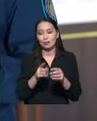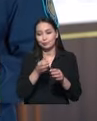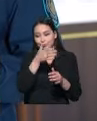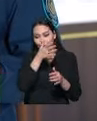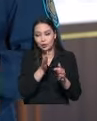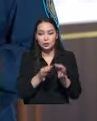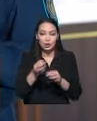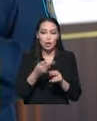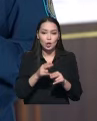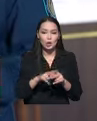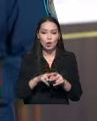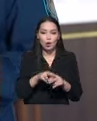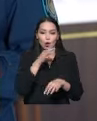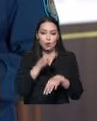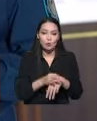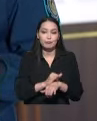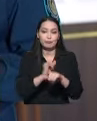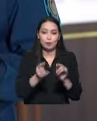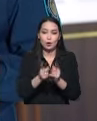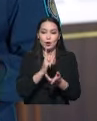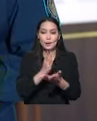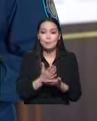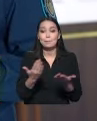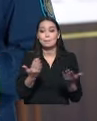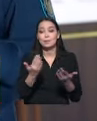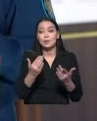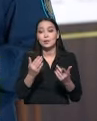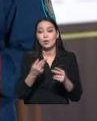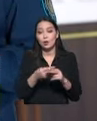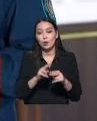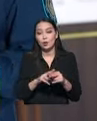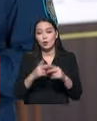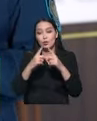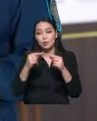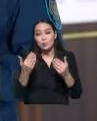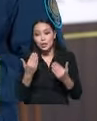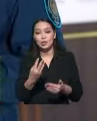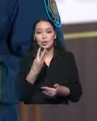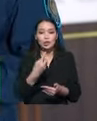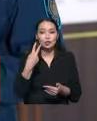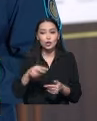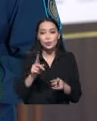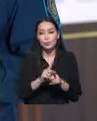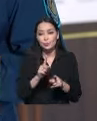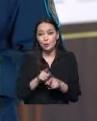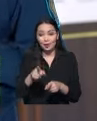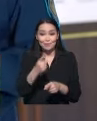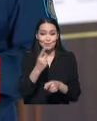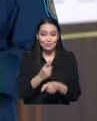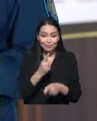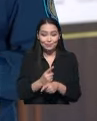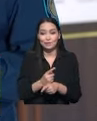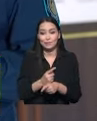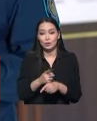өзгерді. Енді бірде бір белгісімен белгіленген және де 3-те 20 басып озуға тыйым салынатын